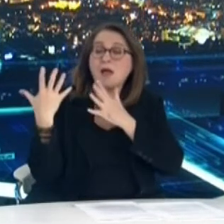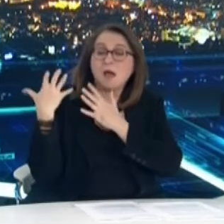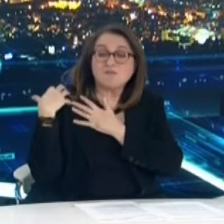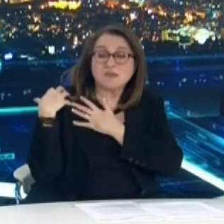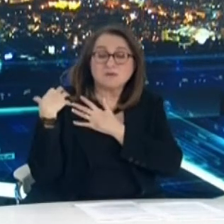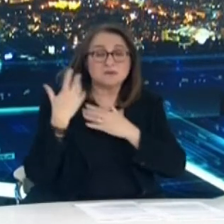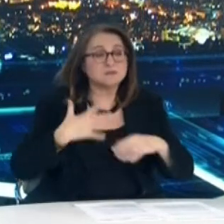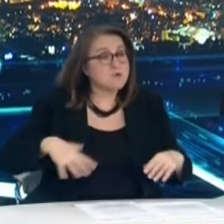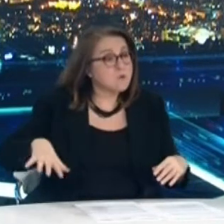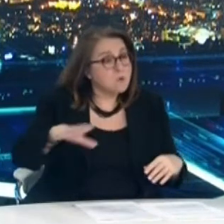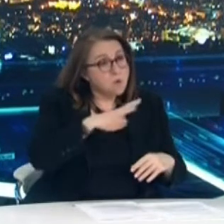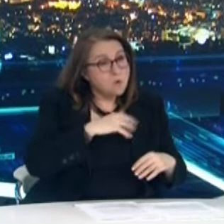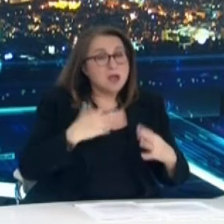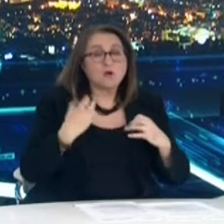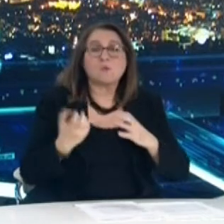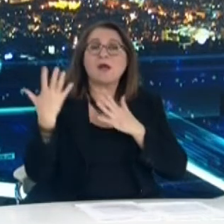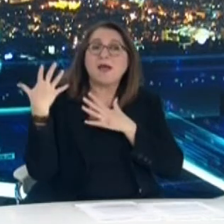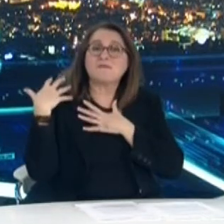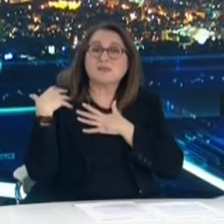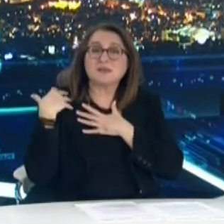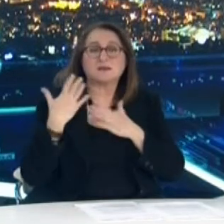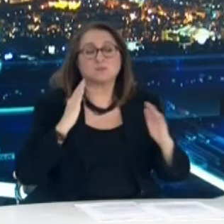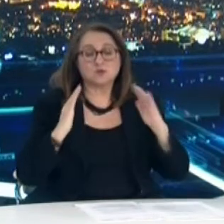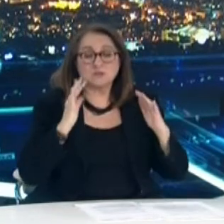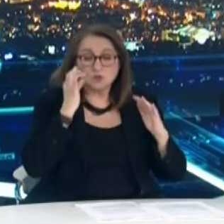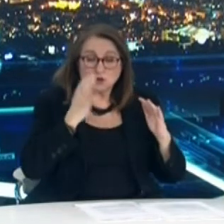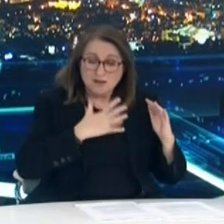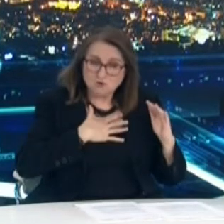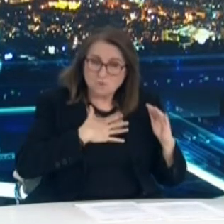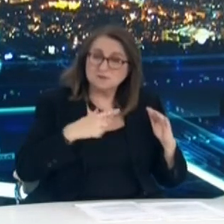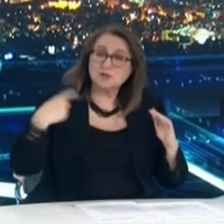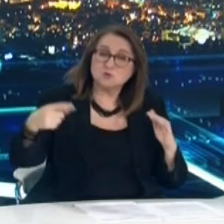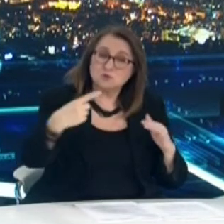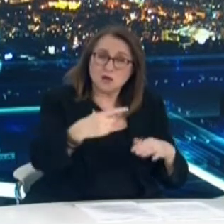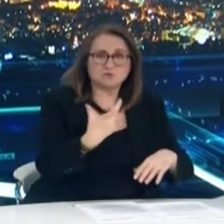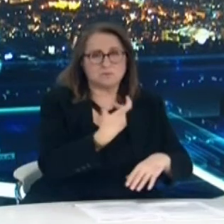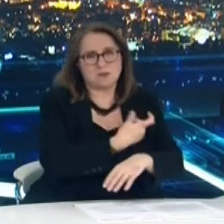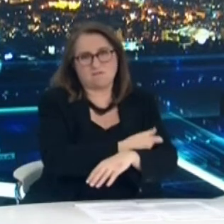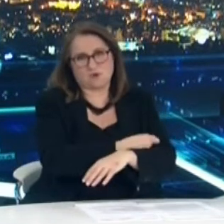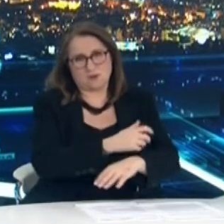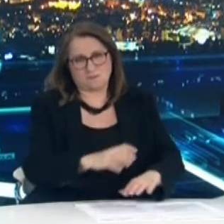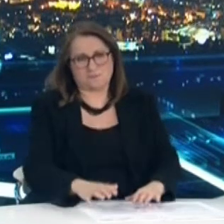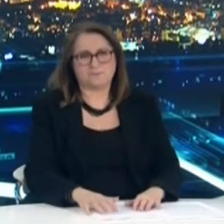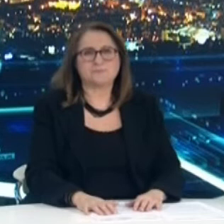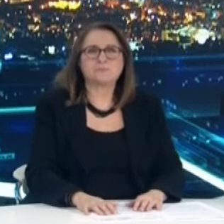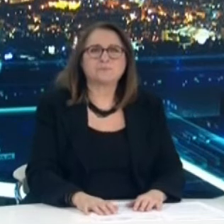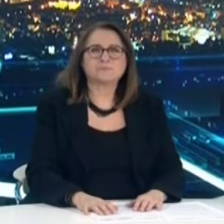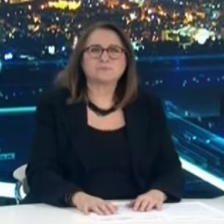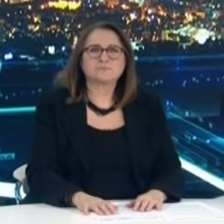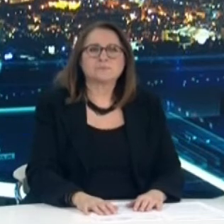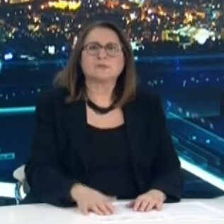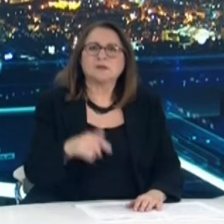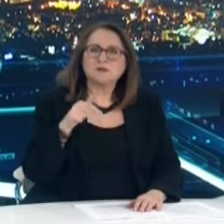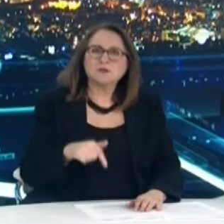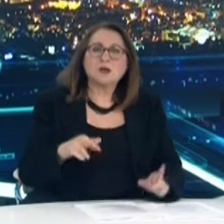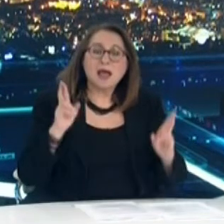προστατεύσουμε εμάς και τους γύρω μας κάνοντας το εμβόλιο. Η αντίστροφη μέτρηση για να επιστρέψουμε με ασφάλεια στην προ-COVID καθημερινότητα έχει